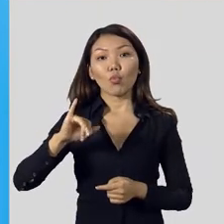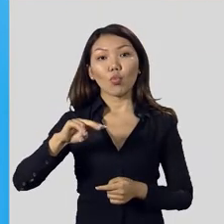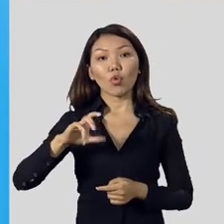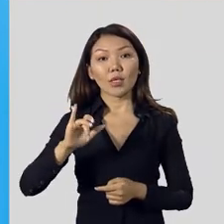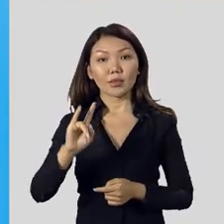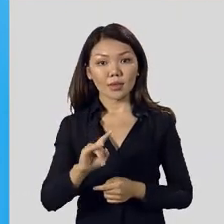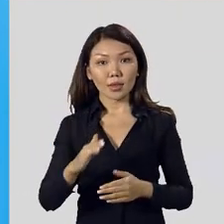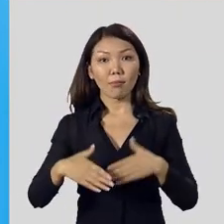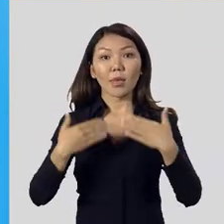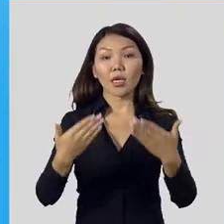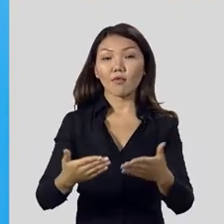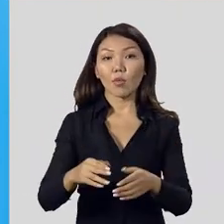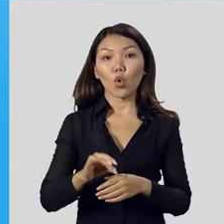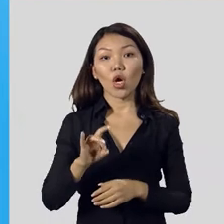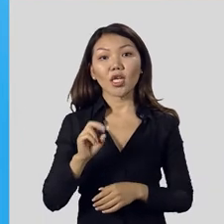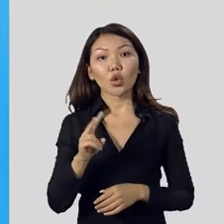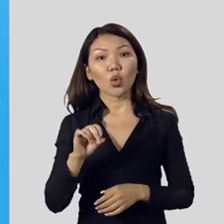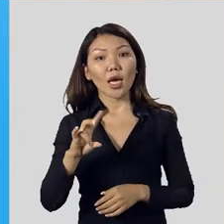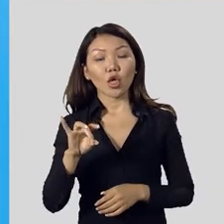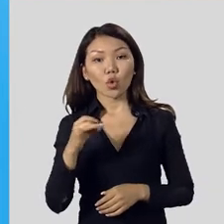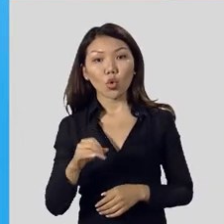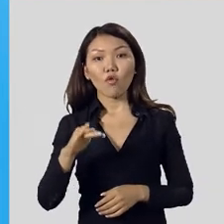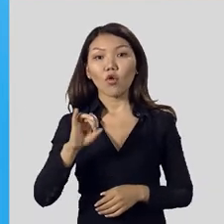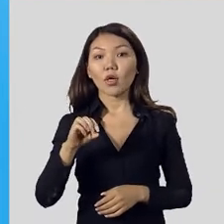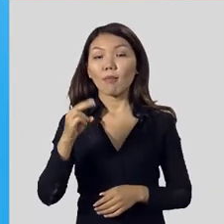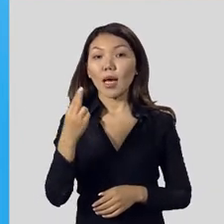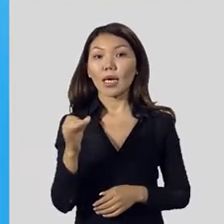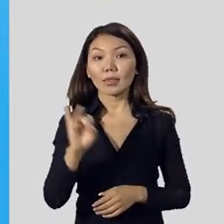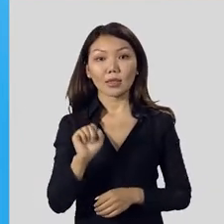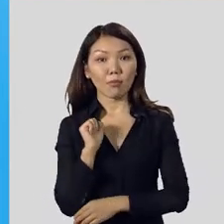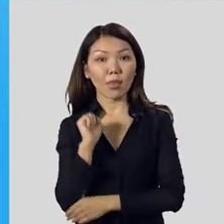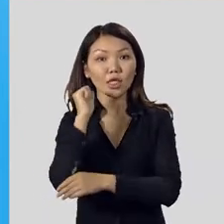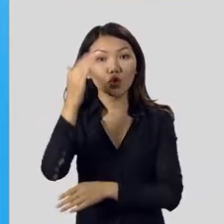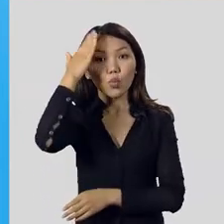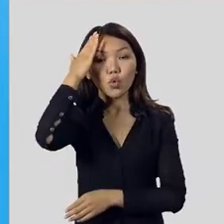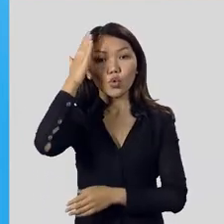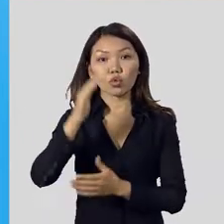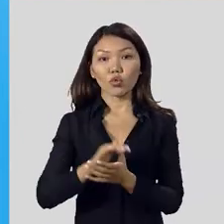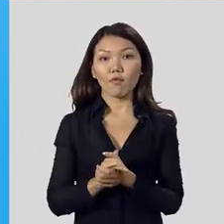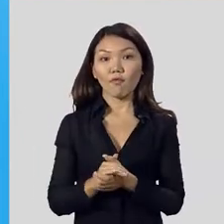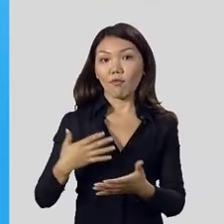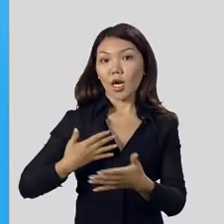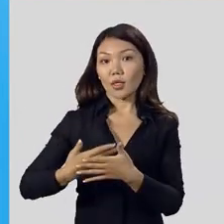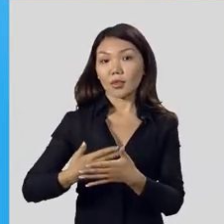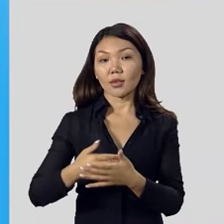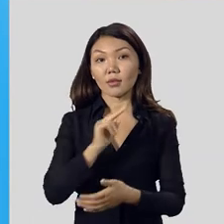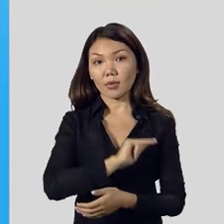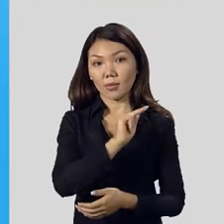передаваемые по ретикулярной формации, поддерживают мозг в бодрствующем состоянии.